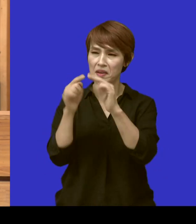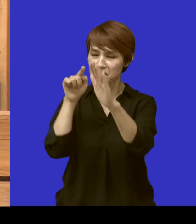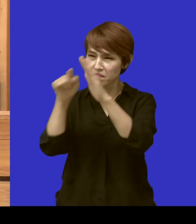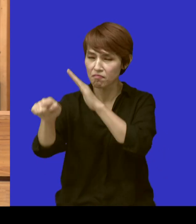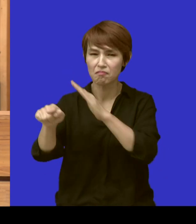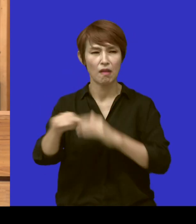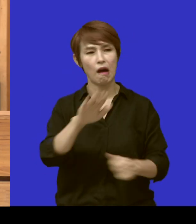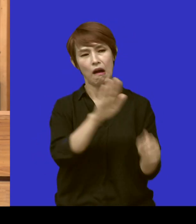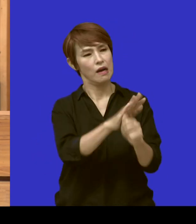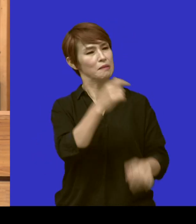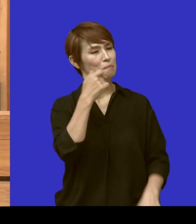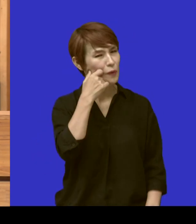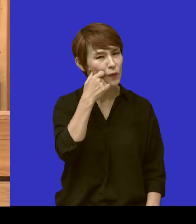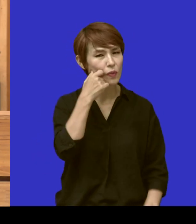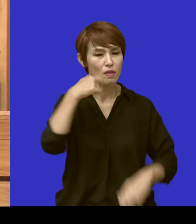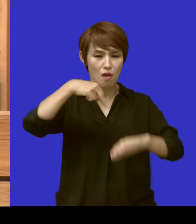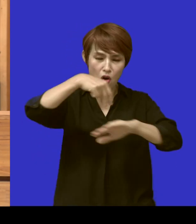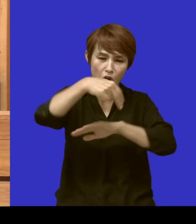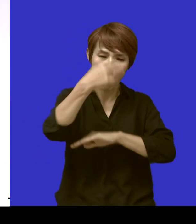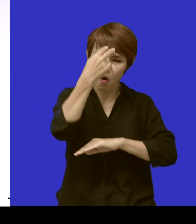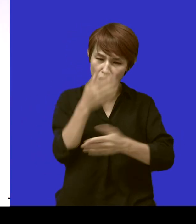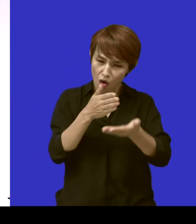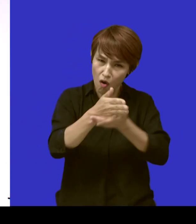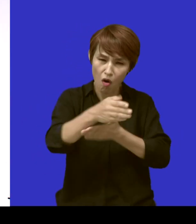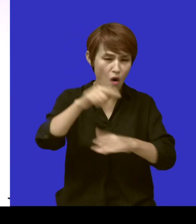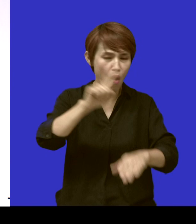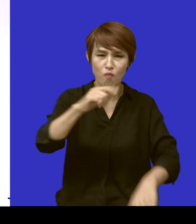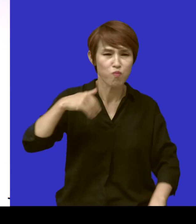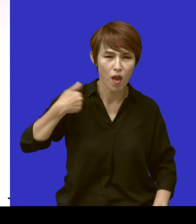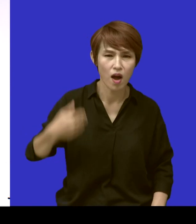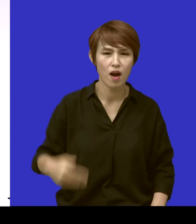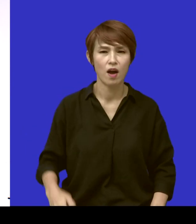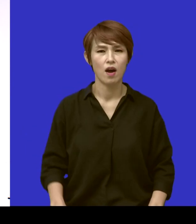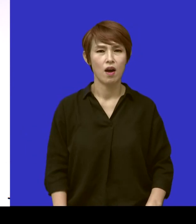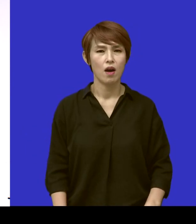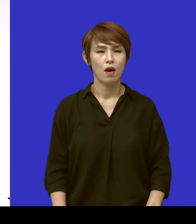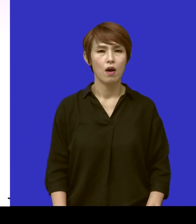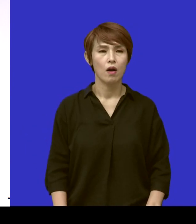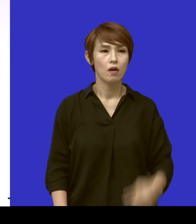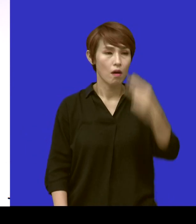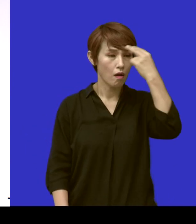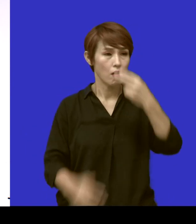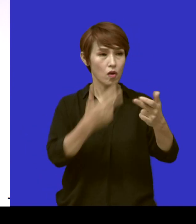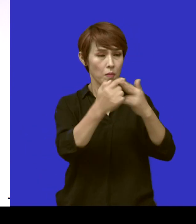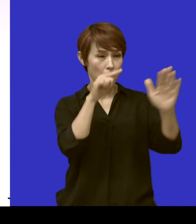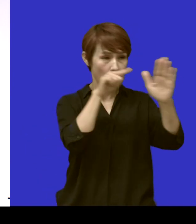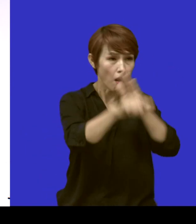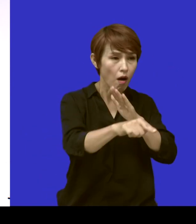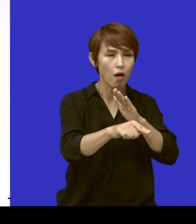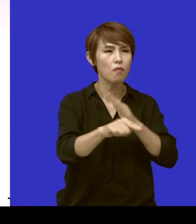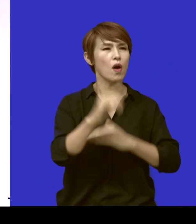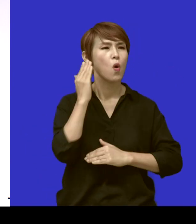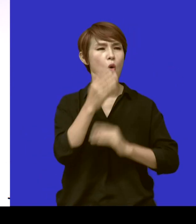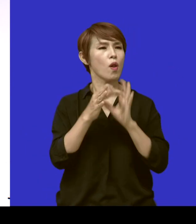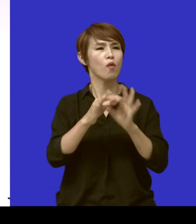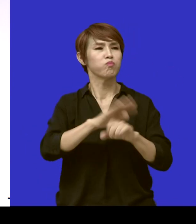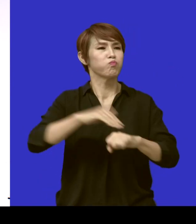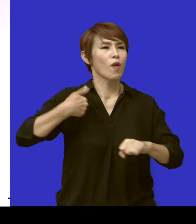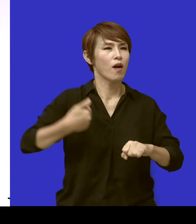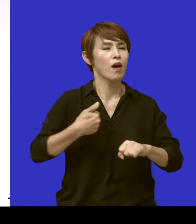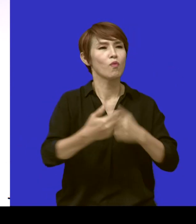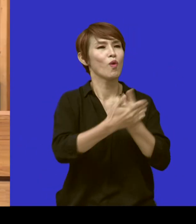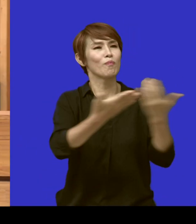널 도와줄 수 있는 보행훈련이나 시각 쪽에 아무것도 몰라. 도움받을 수 있는 곳이 없다라는 뜻이거든요.